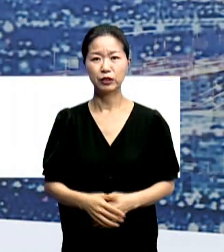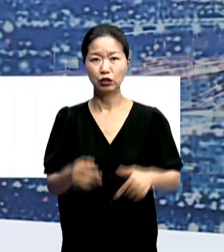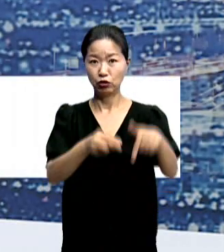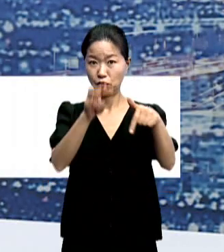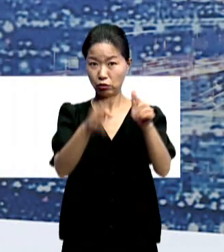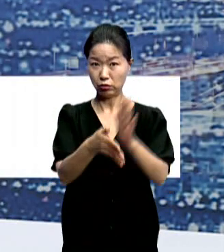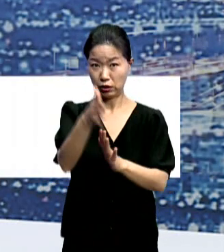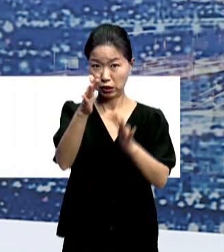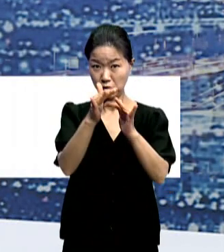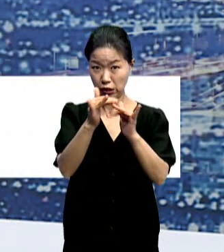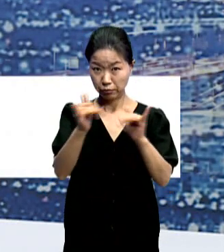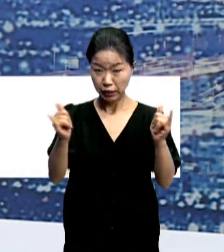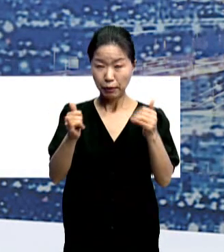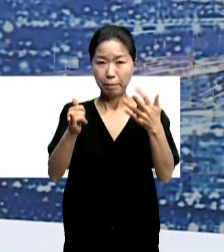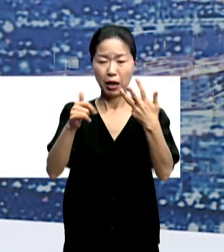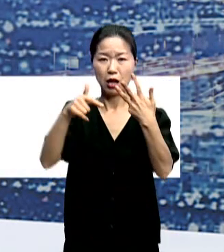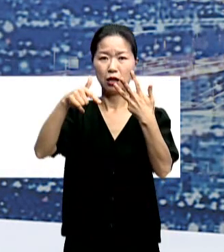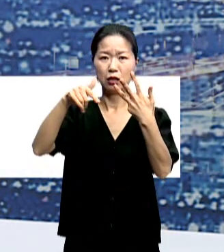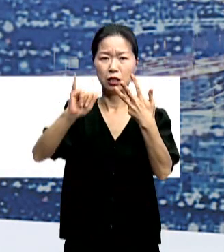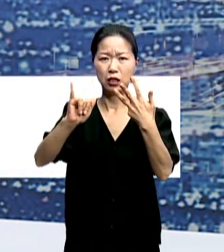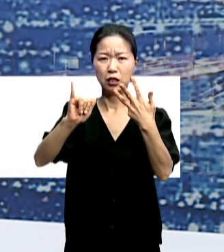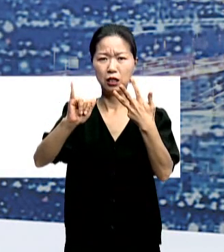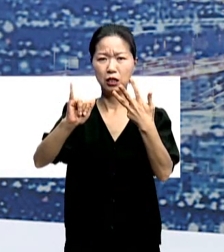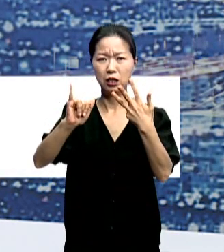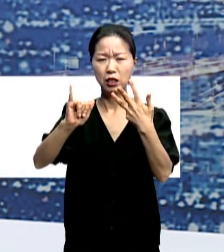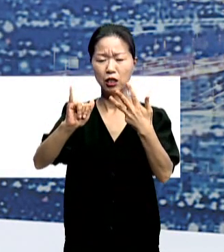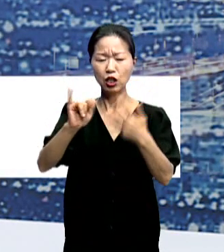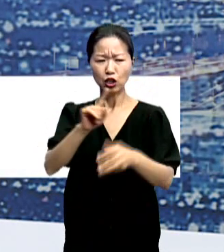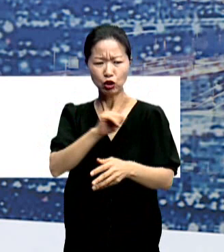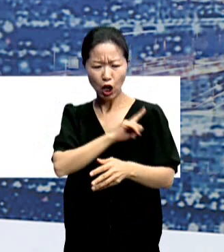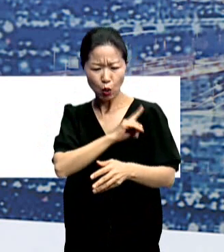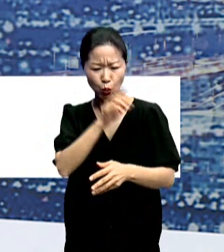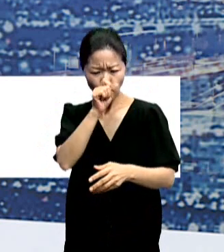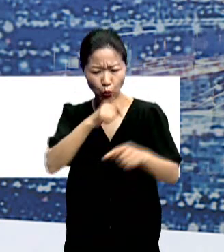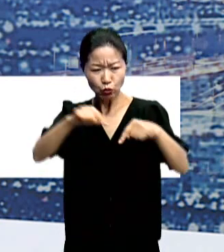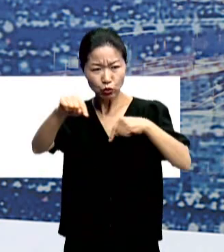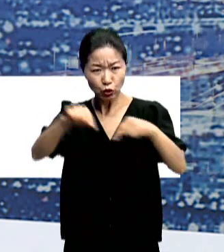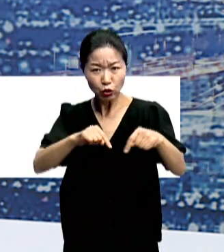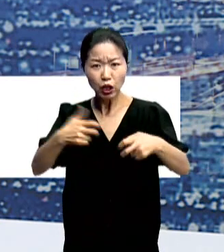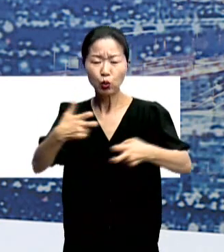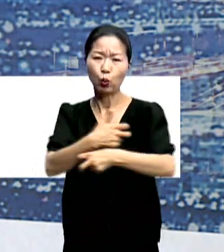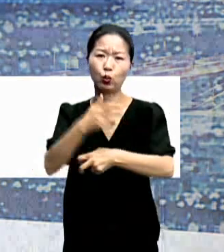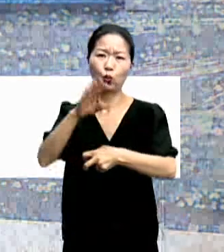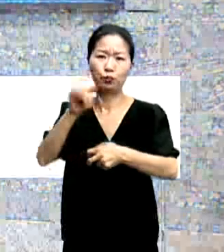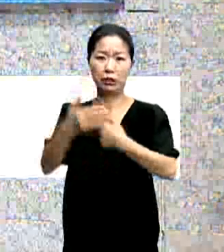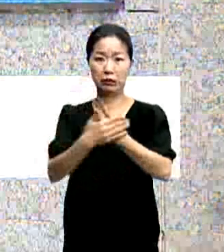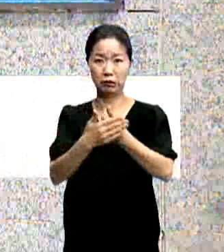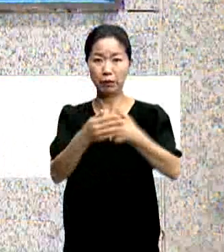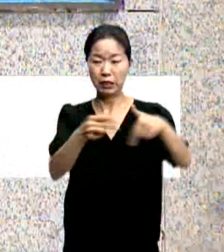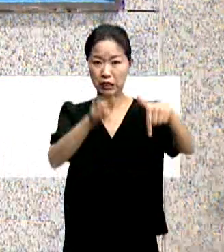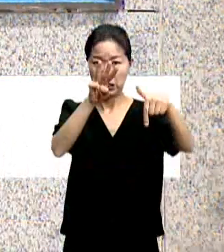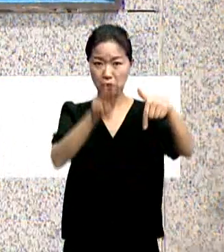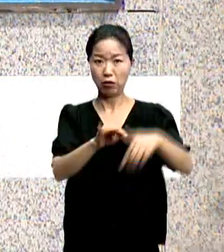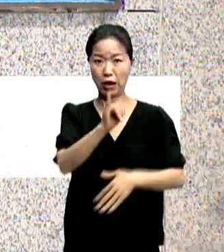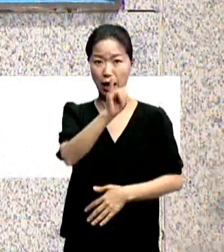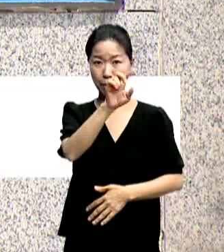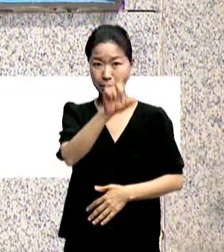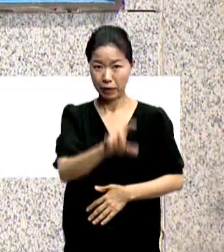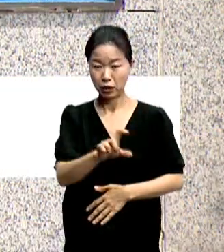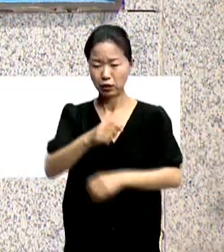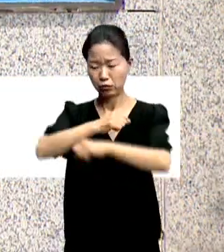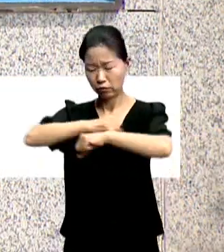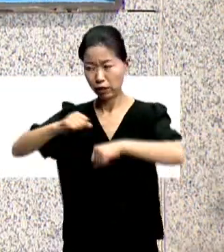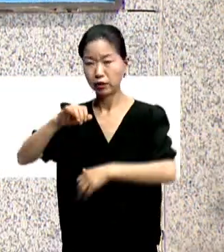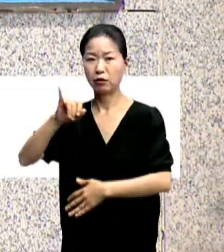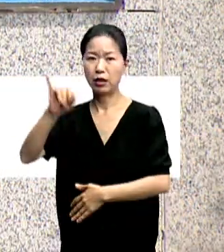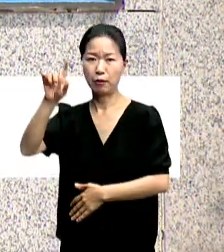인천 시민들이 민선 8기 시정부의 최고 정책으로 대중교통비 지원 사업인 인천 아이패스 광역